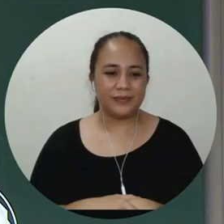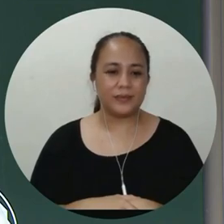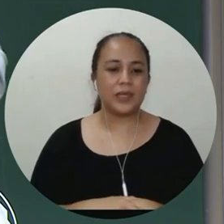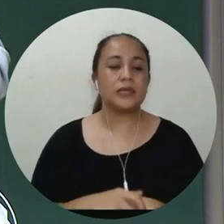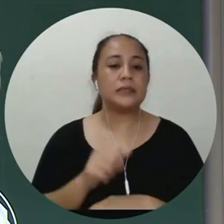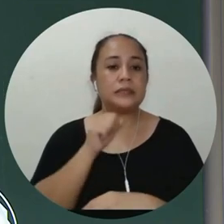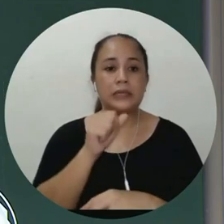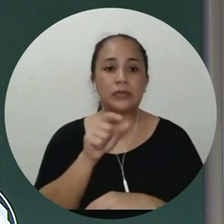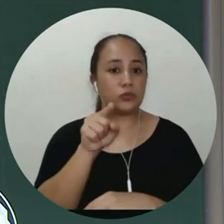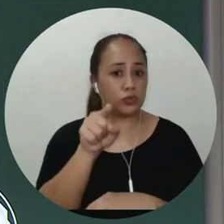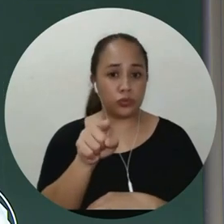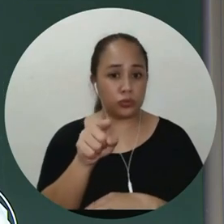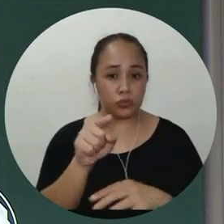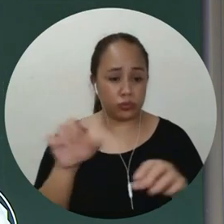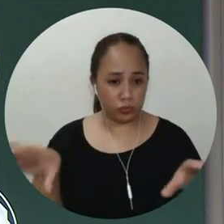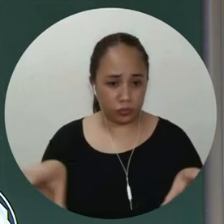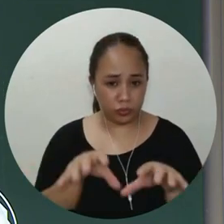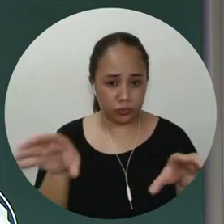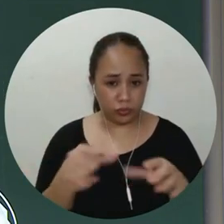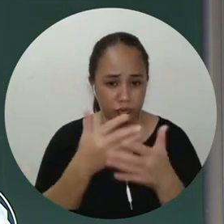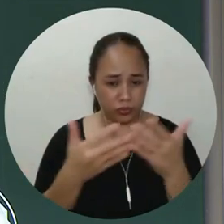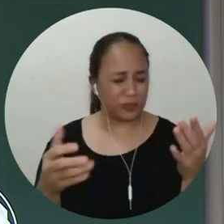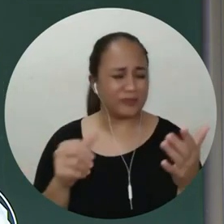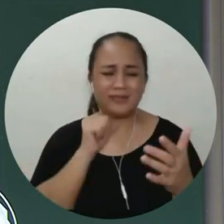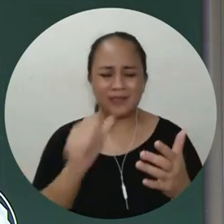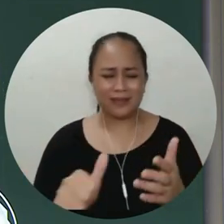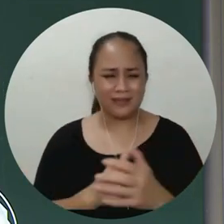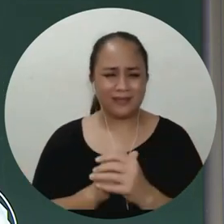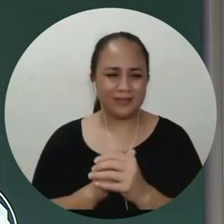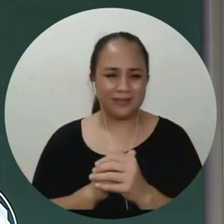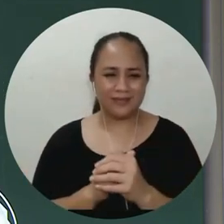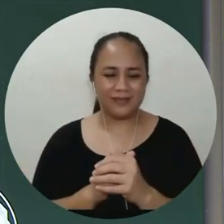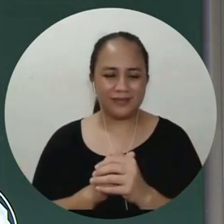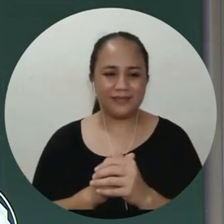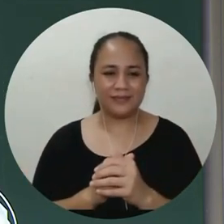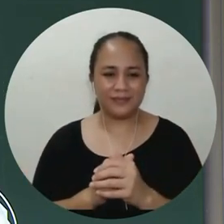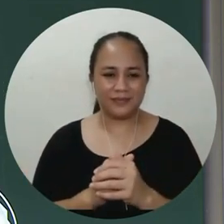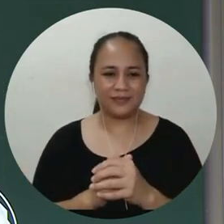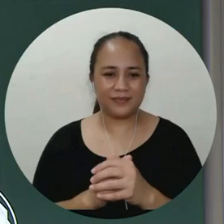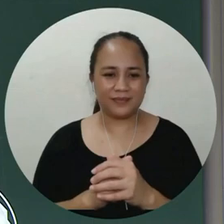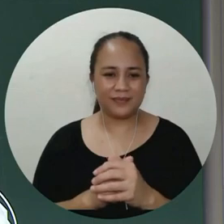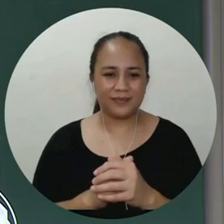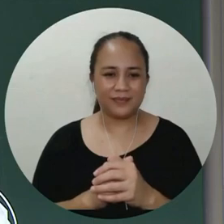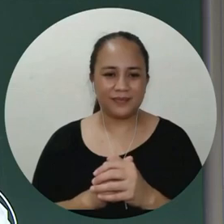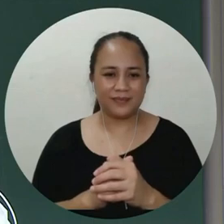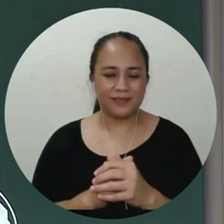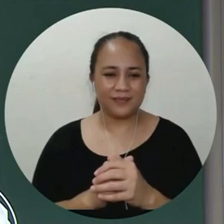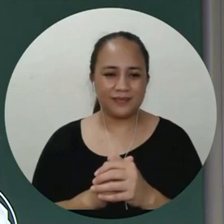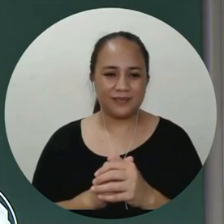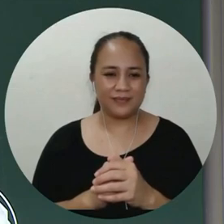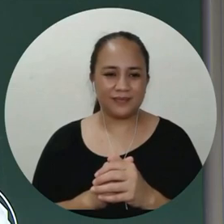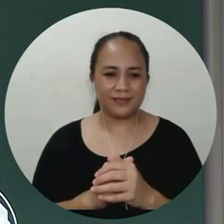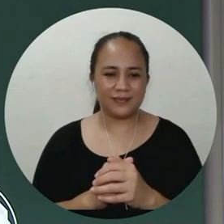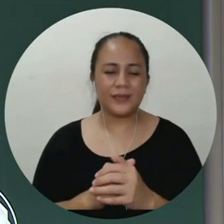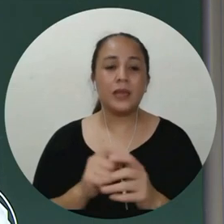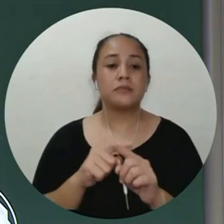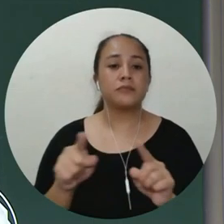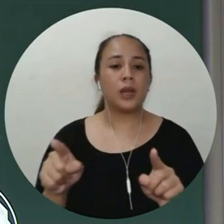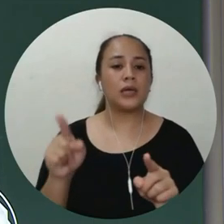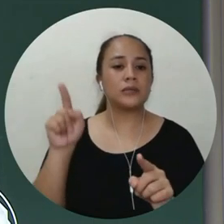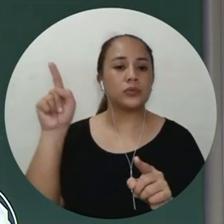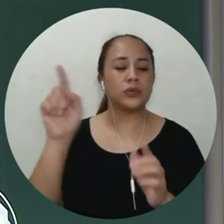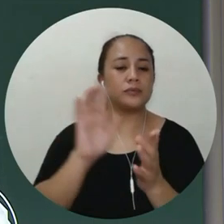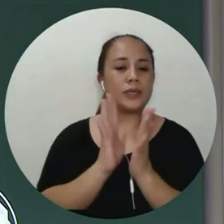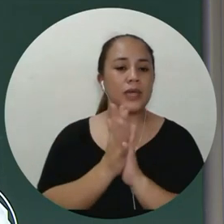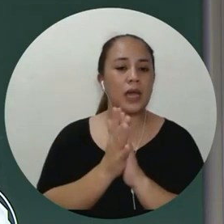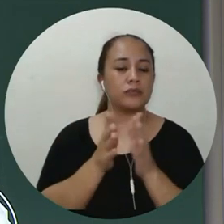you who's doing. 이렇게 되면요, 내가 올 수밖에 없는 내가 그 주위에서 플랫폼이 되는 거예요. But it is to become a